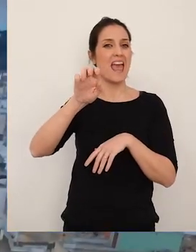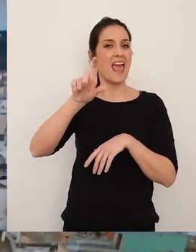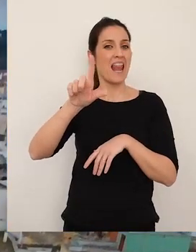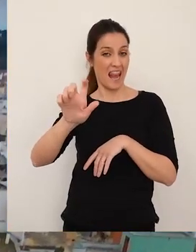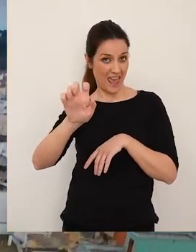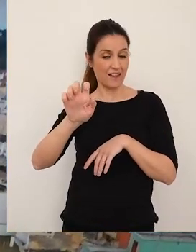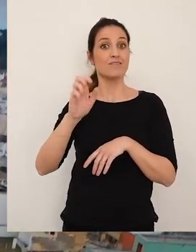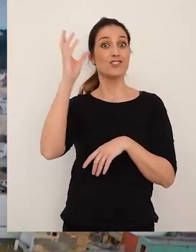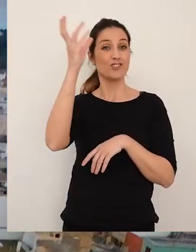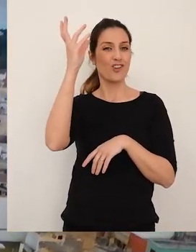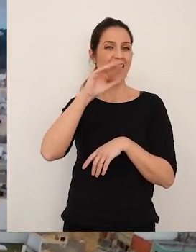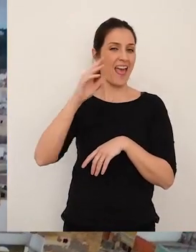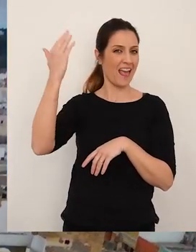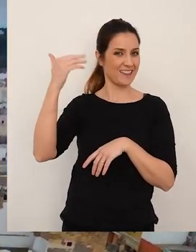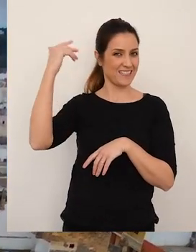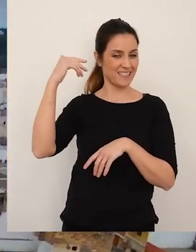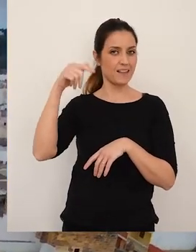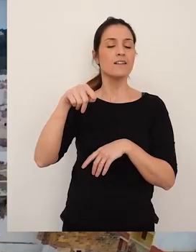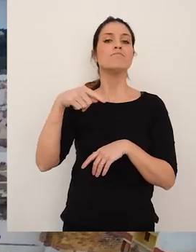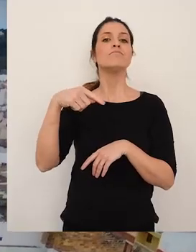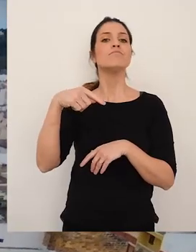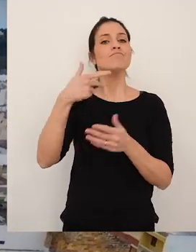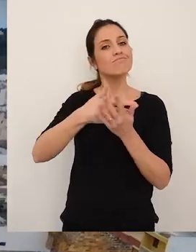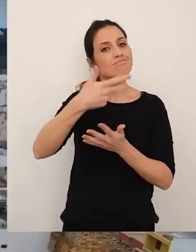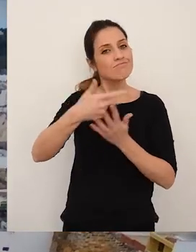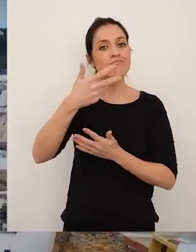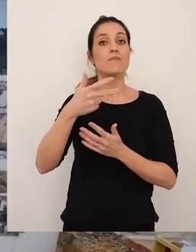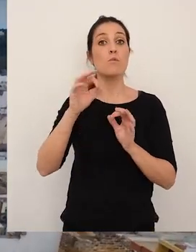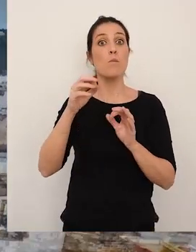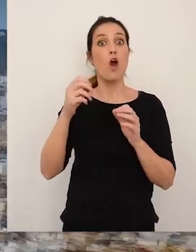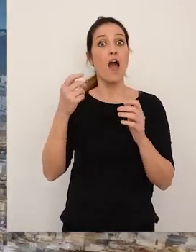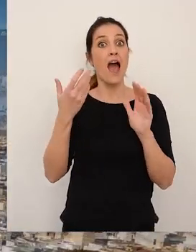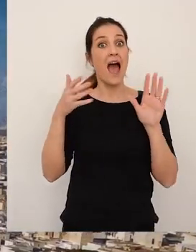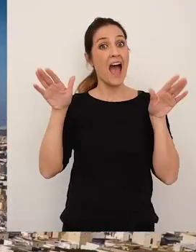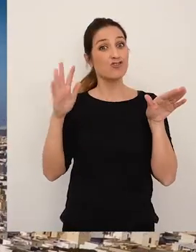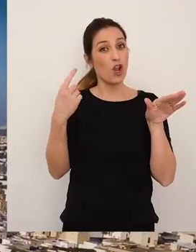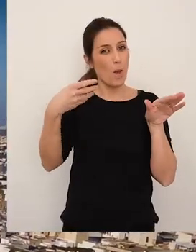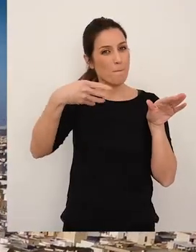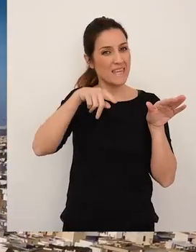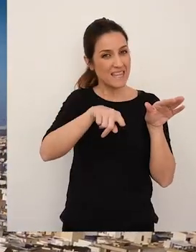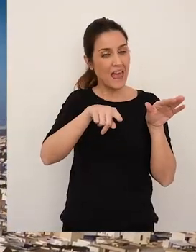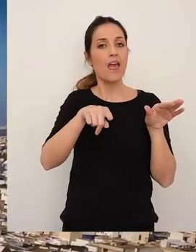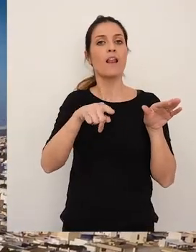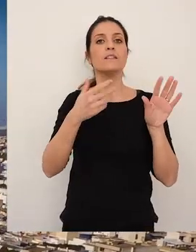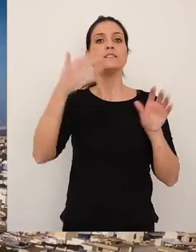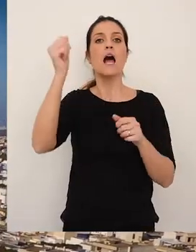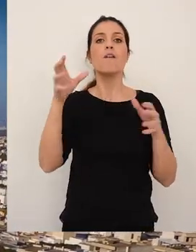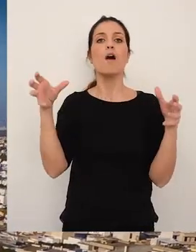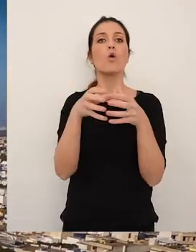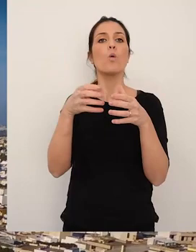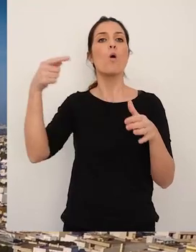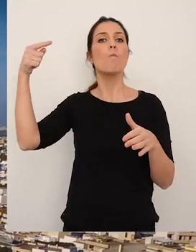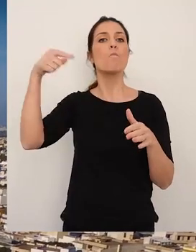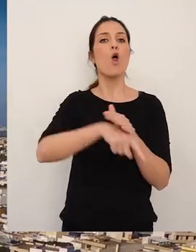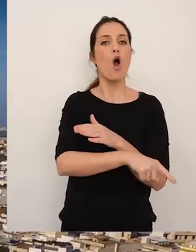Un'antica leggenda racconta che nel IX secolo l'arcangelo salvò un gruppo di profughi che fuggirono dalla vicina Felline assediata dai